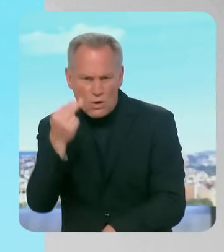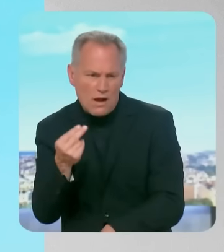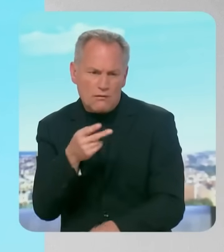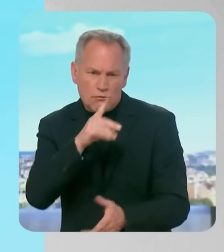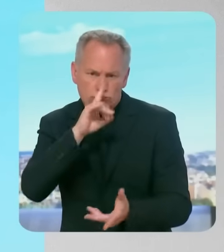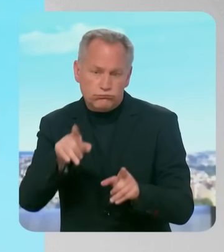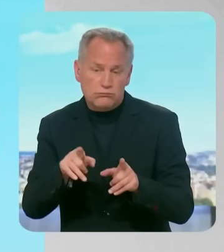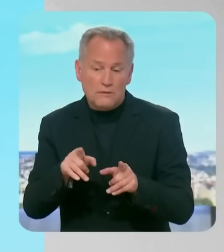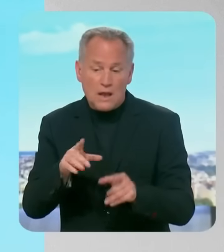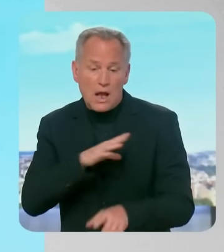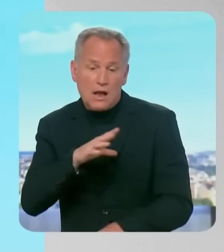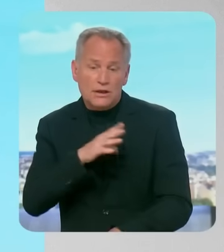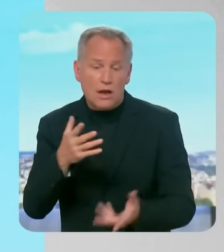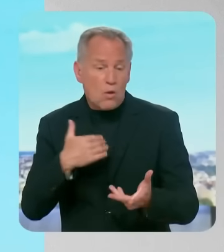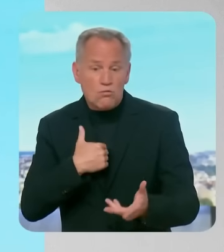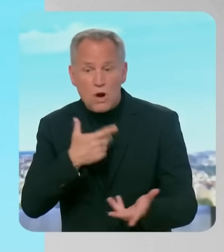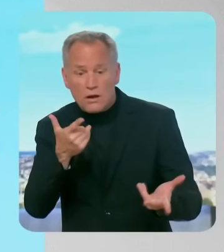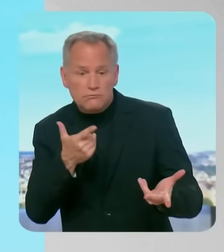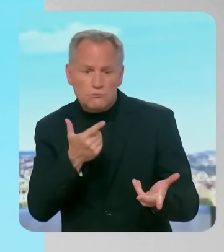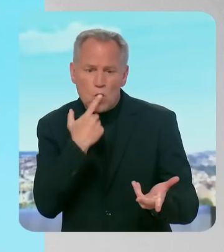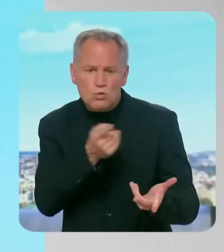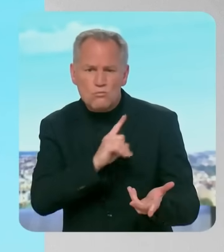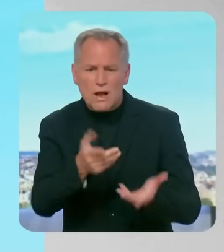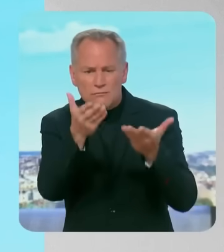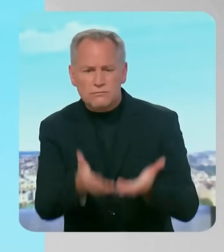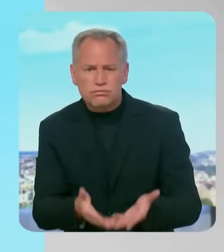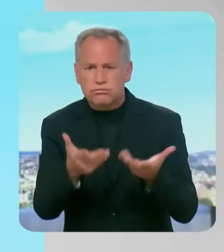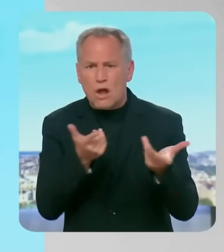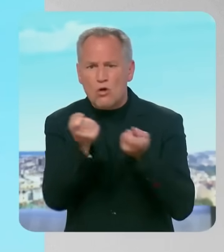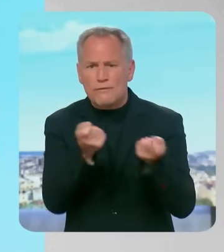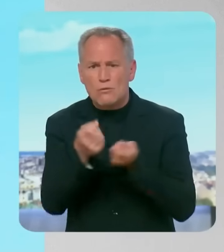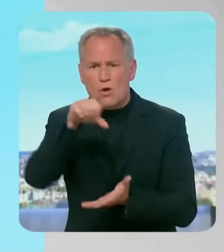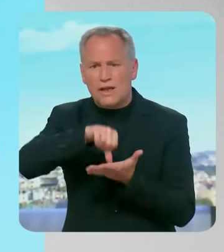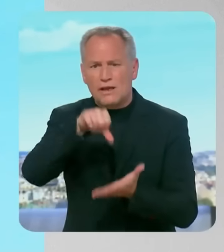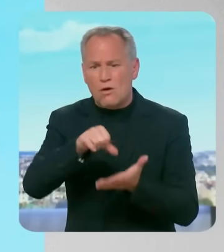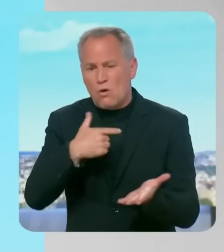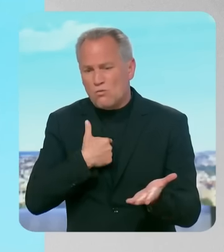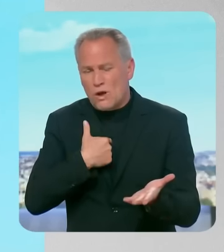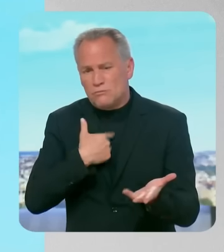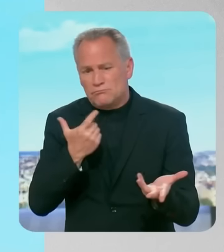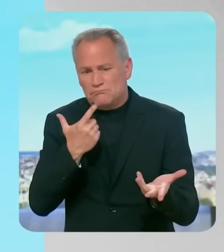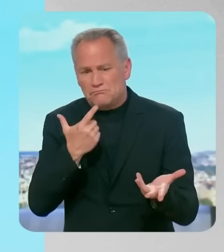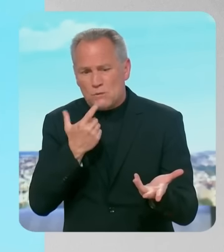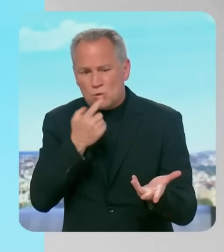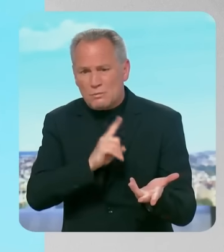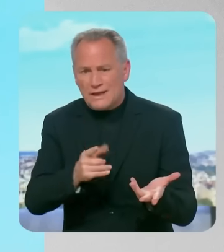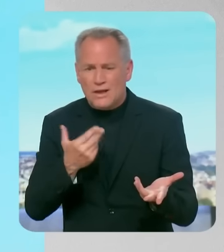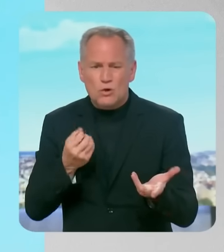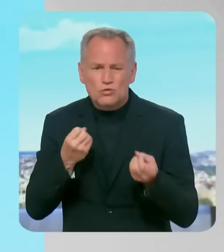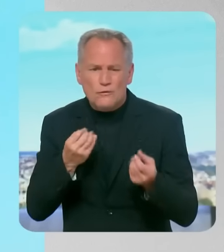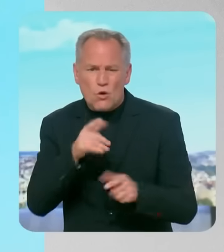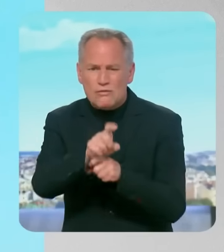listes. Après, vous savez, j'ai aucune sympathie pour le régime iranien. On l'a sans cesse dénoncé,